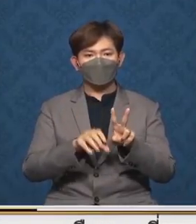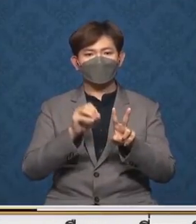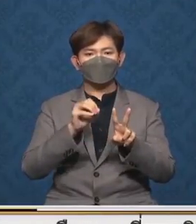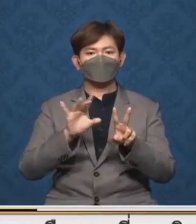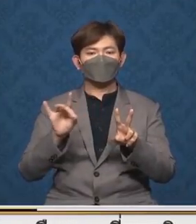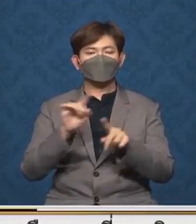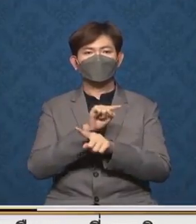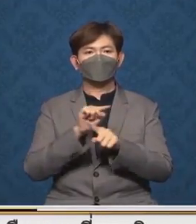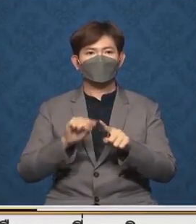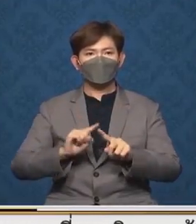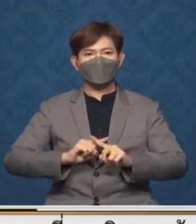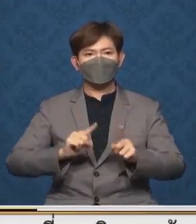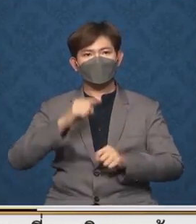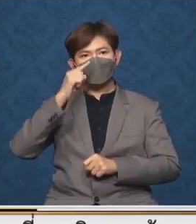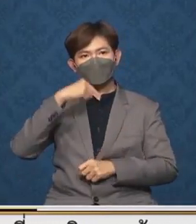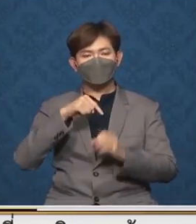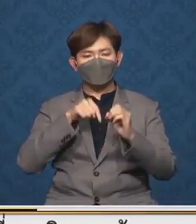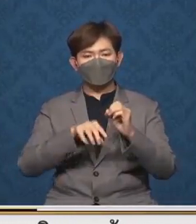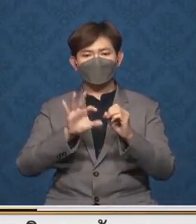2.08% ของไทย